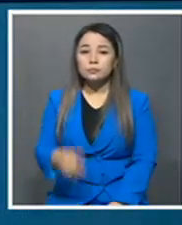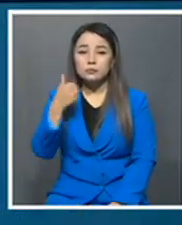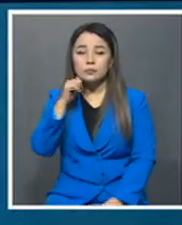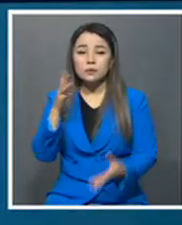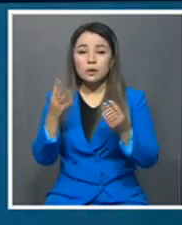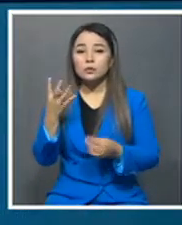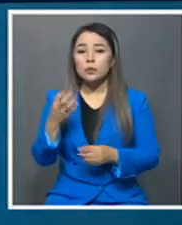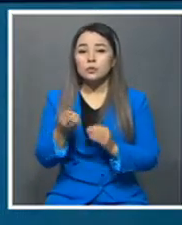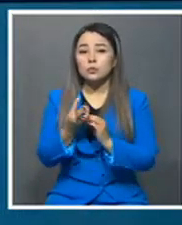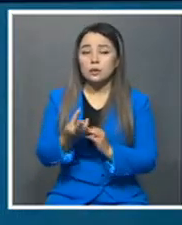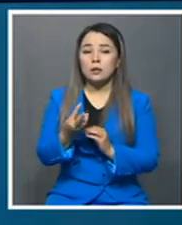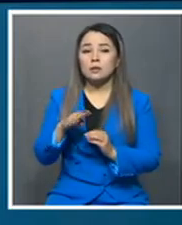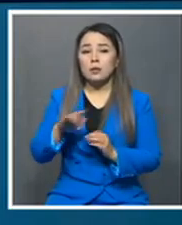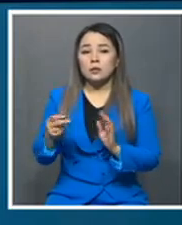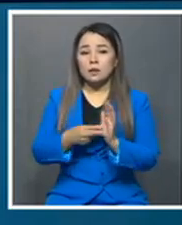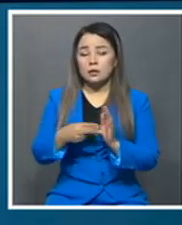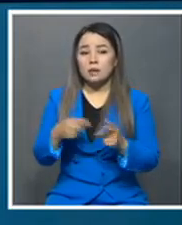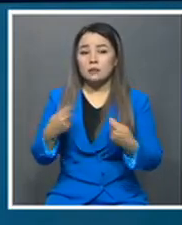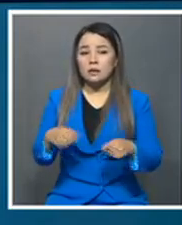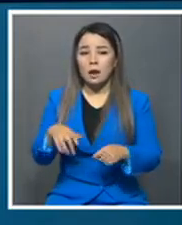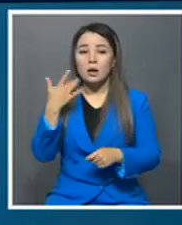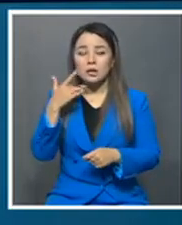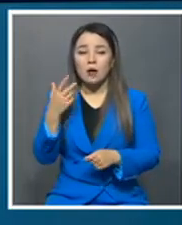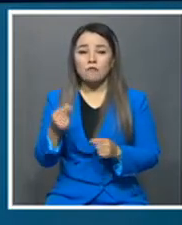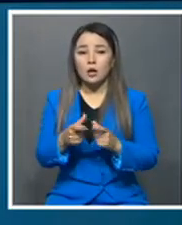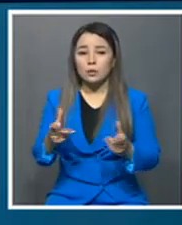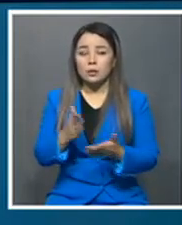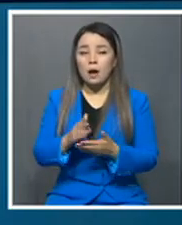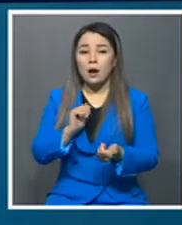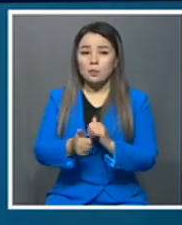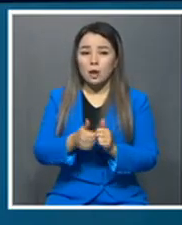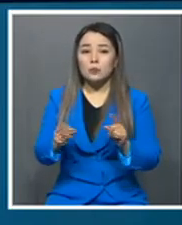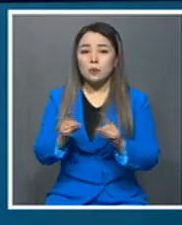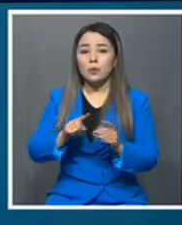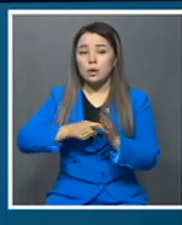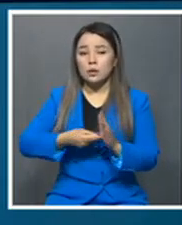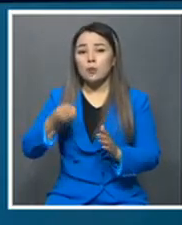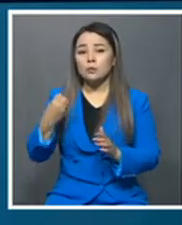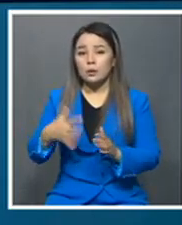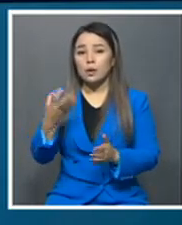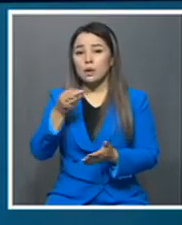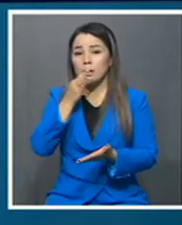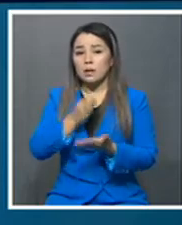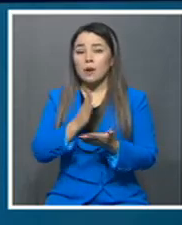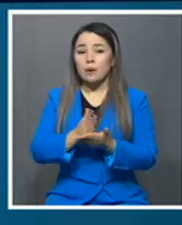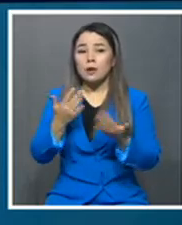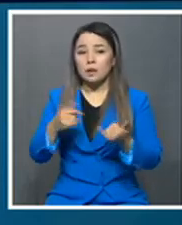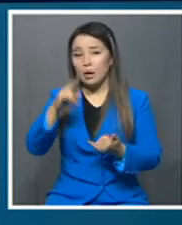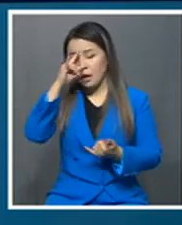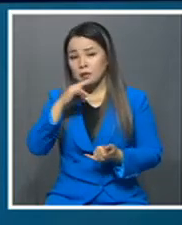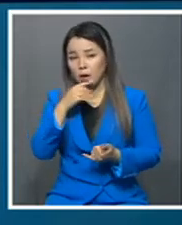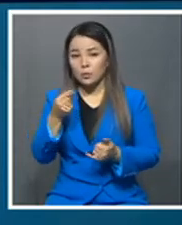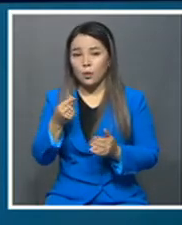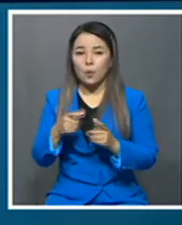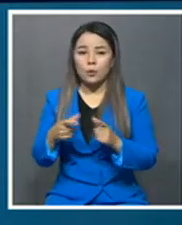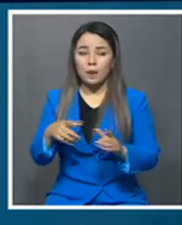Кеше ғана 413 теңгеден саудаланған АқШ валютасы айырбастау нүктелерінде тағы қымбаттай бастады. Бүгін Қазақстан қор